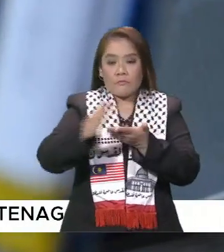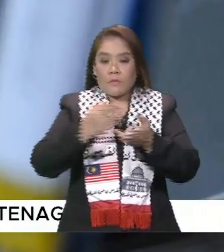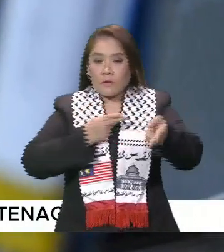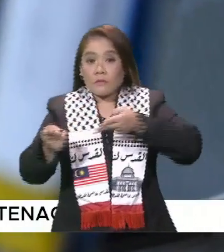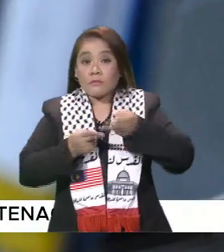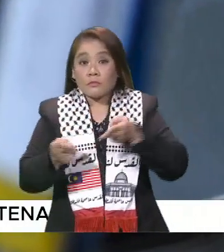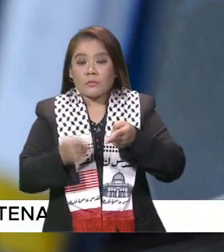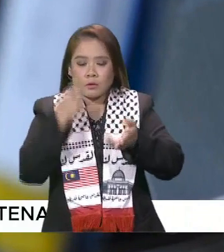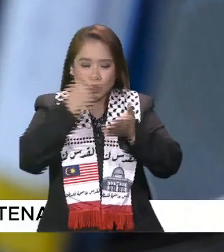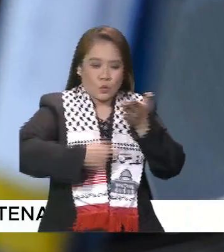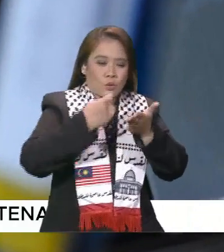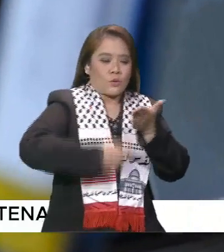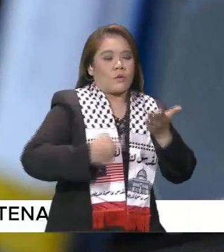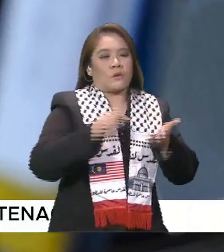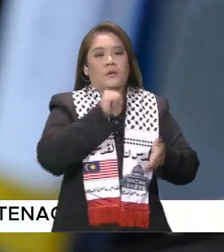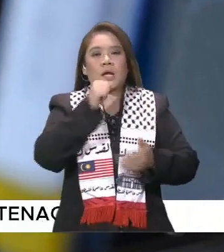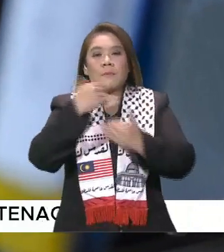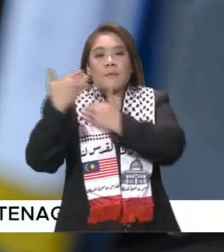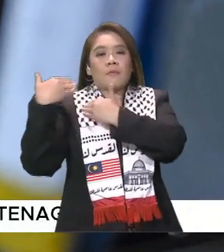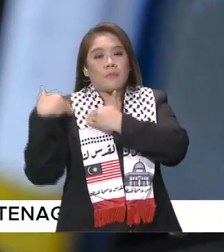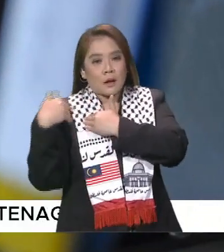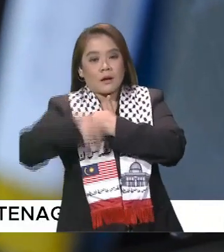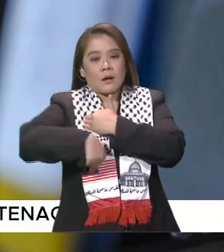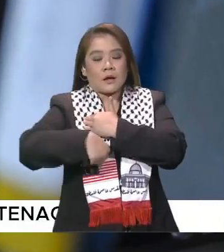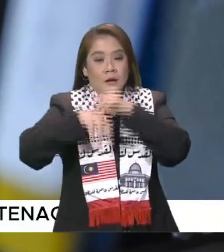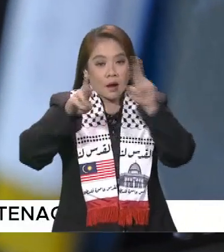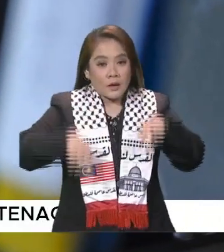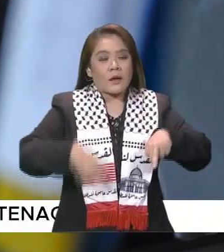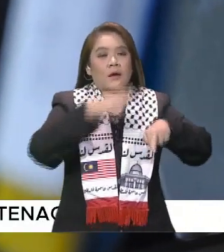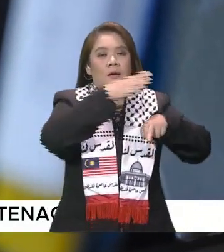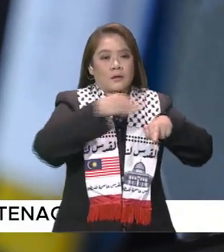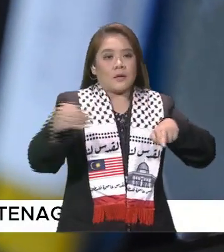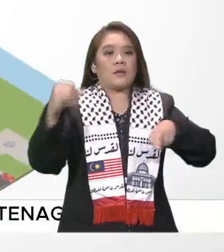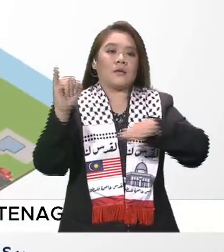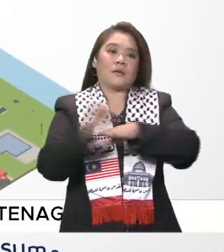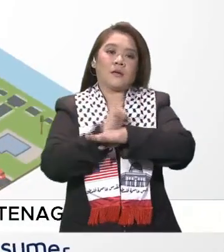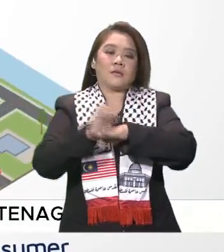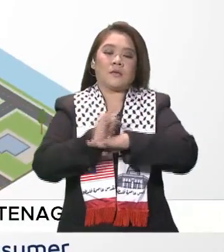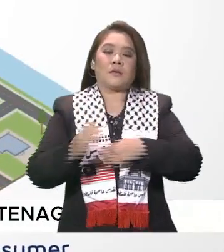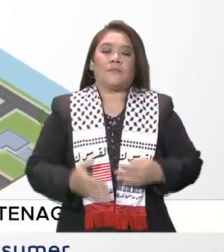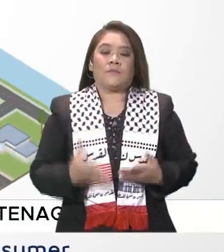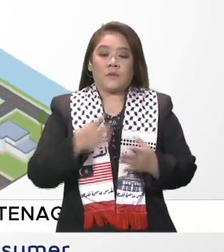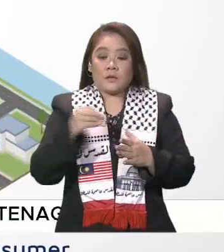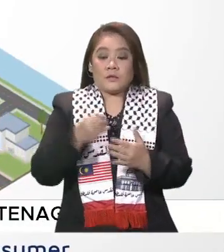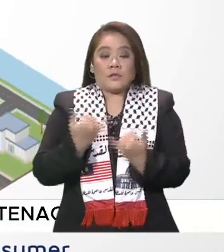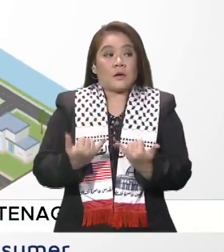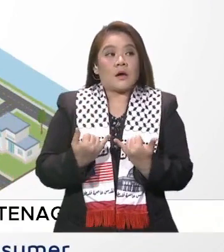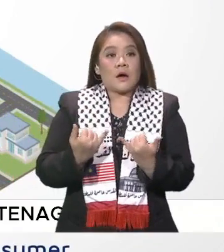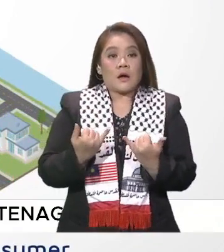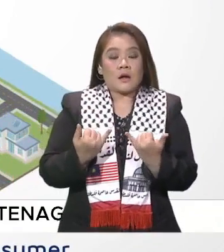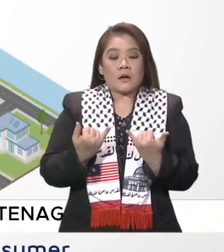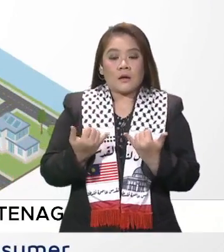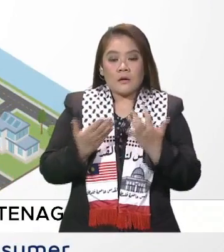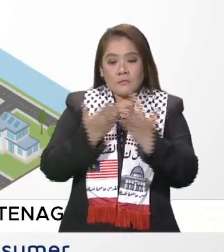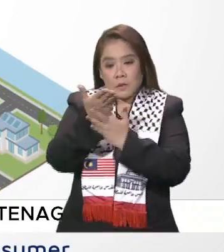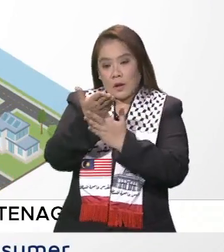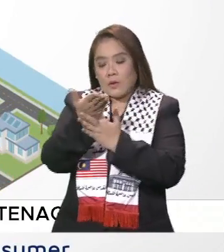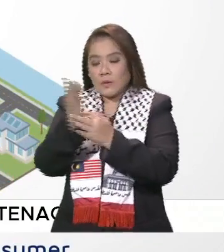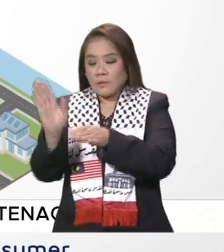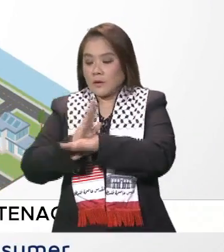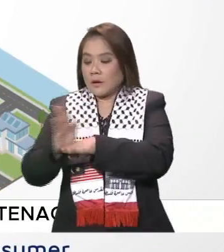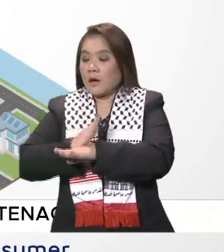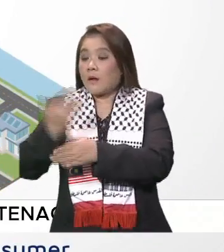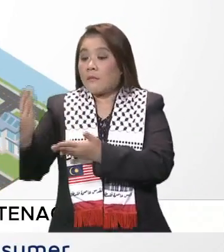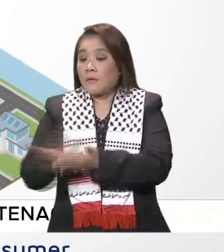pengurusan kos yang tidak membebankan pengguna domestik serta industri. Setakat ini menerusi jaluran perniagaan